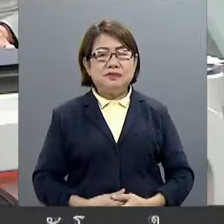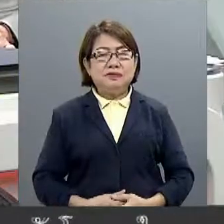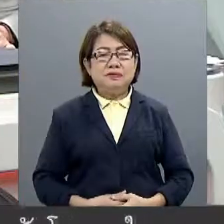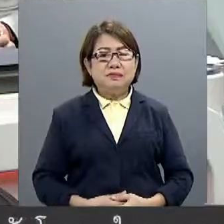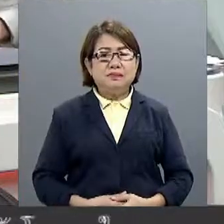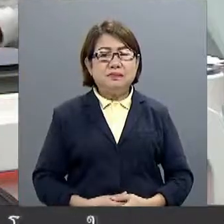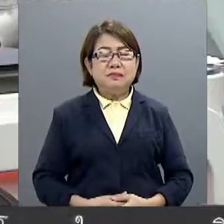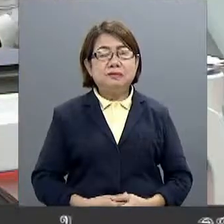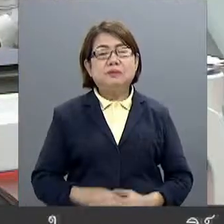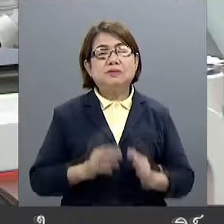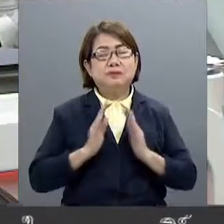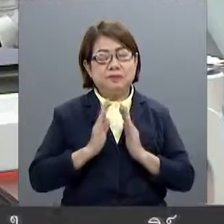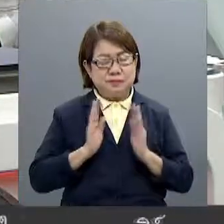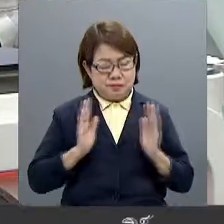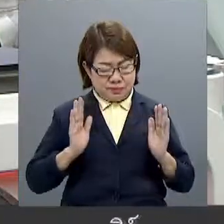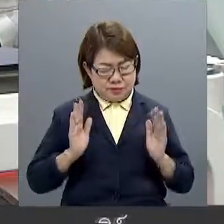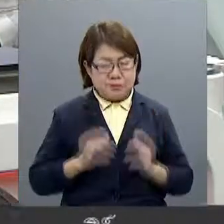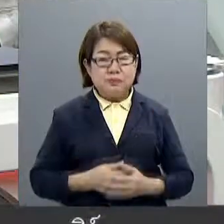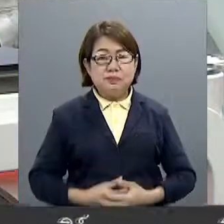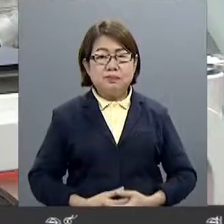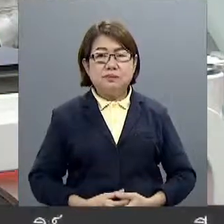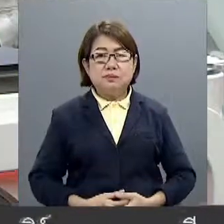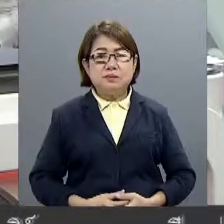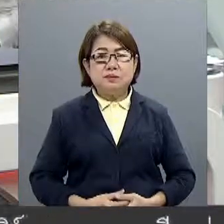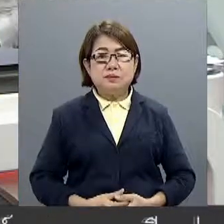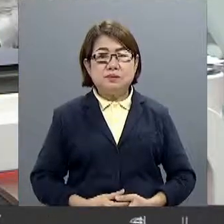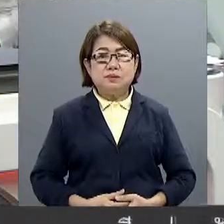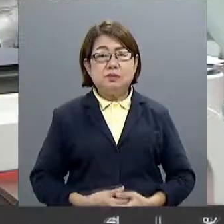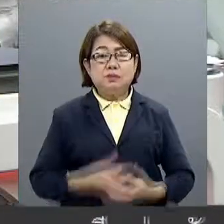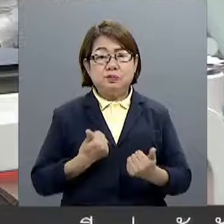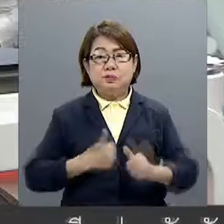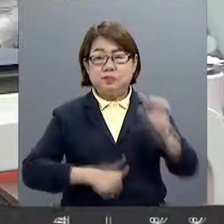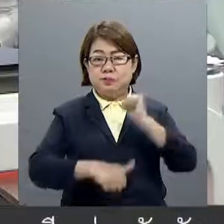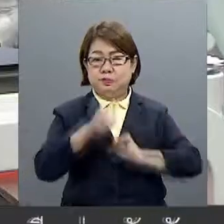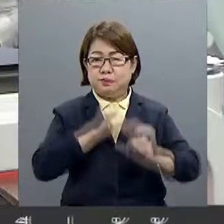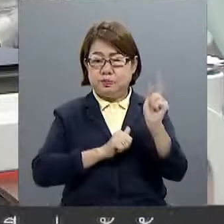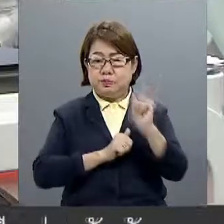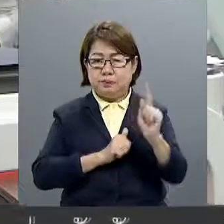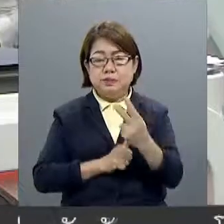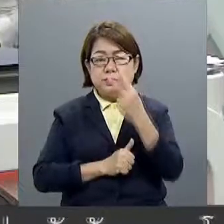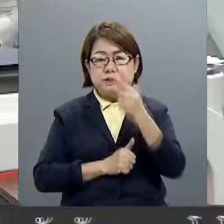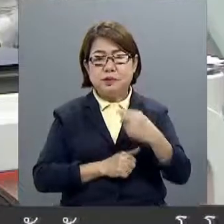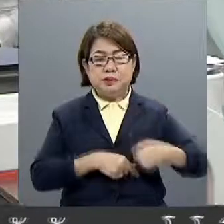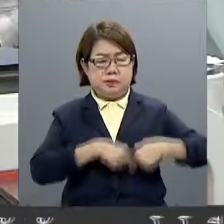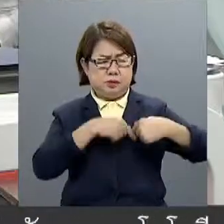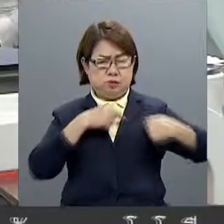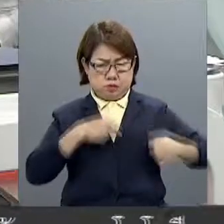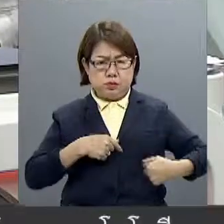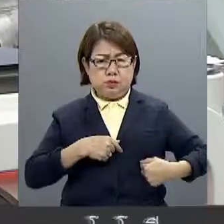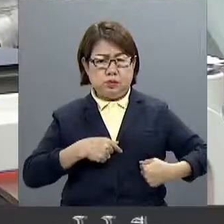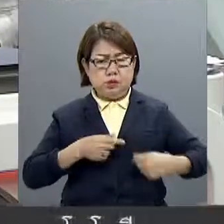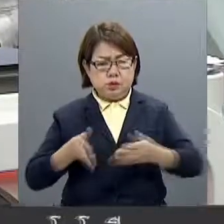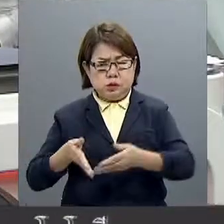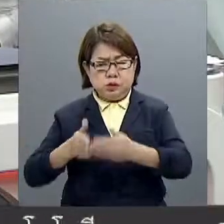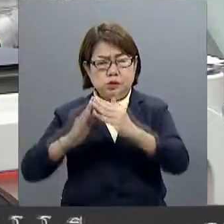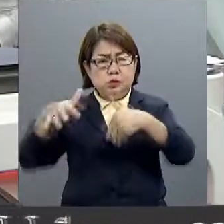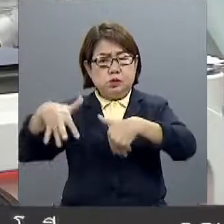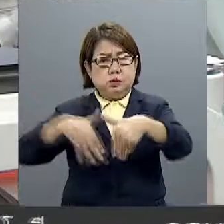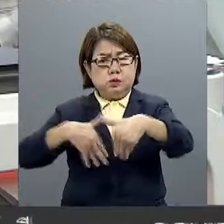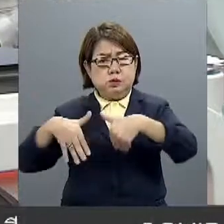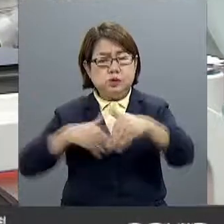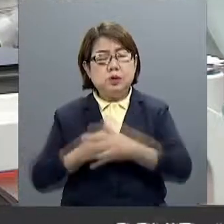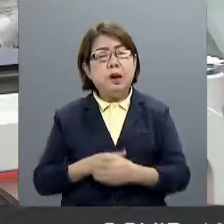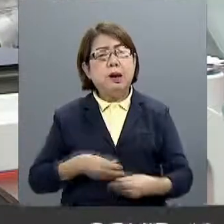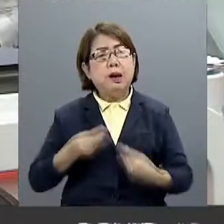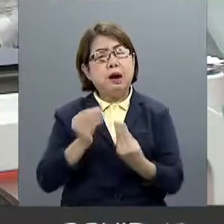ขอบคุณคุณกฤตฐาค่ะ เจนซีรีพอร์ตเตอร์วันนี้ติดตามกิจกรรมจิตอาสาสร้างชุมชนน่าอยู่ด้วยการเพิ่มพื้นที่สีเขียวร่วม